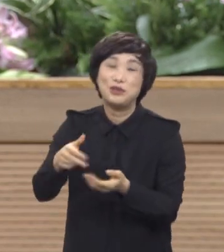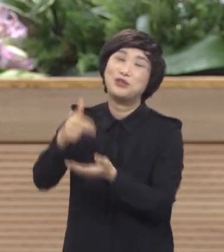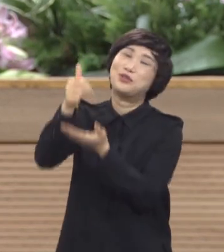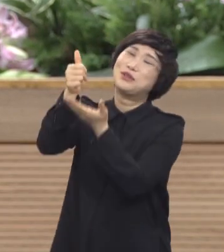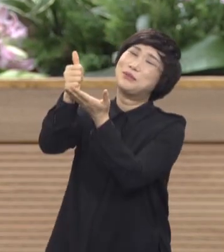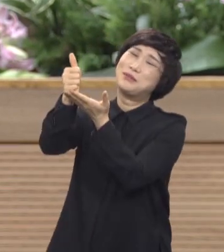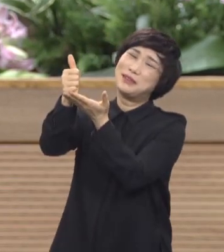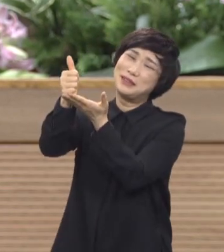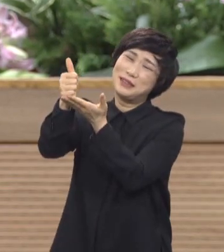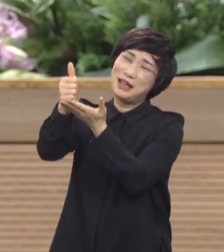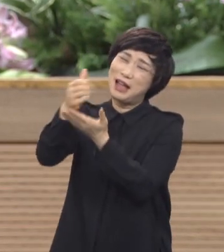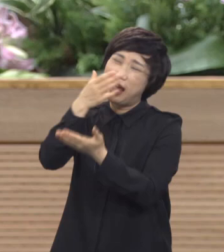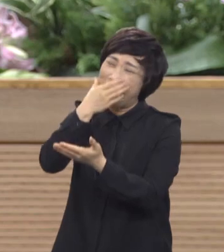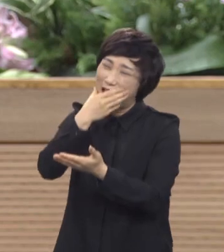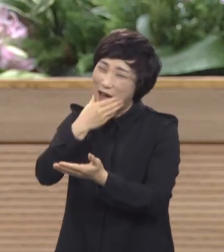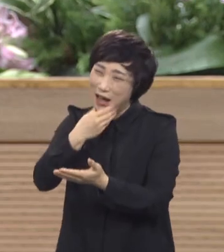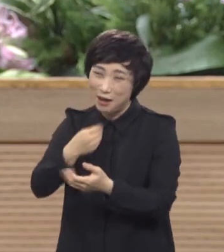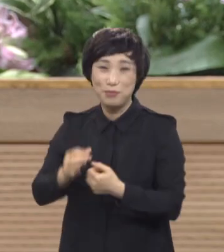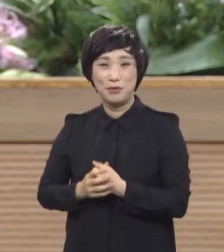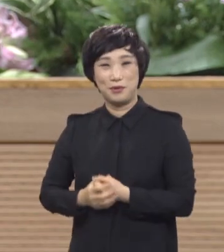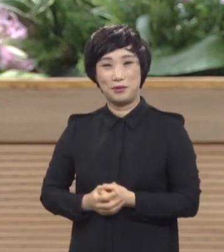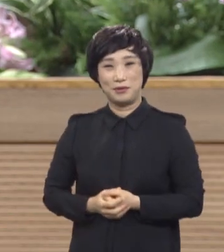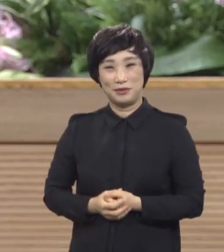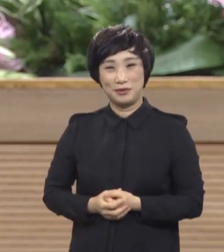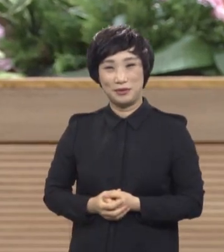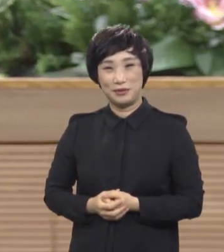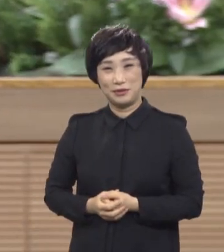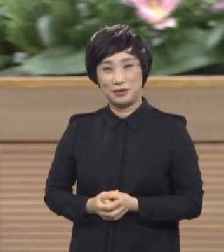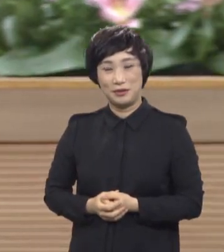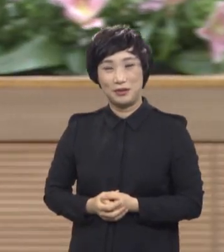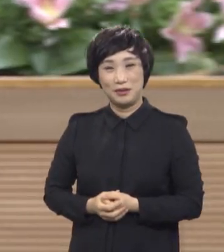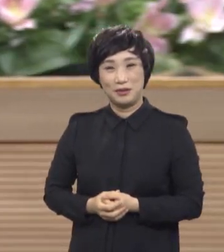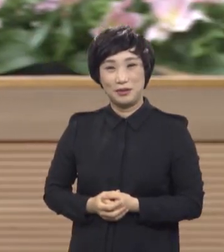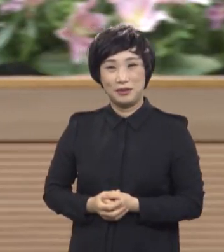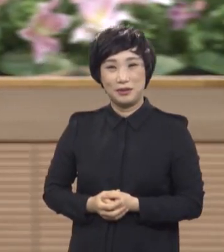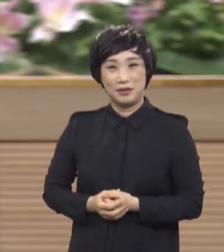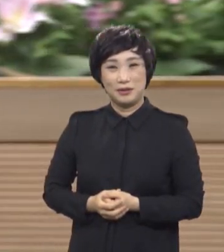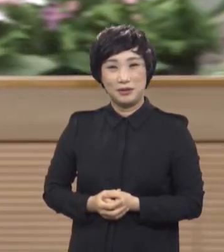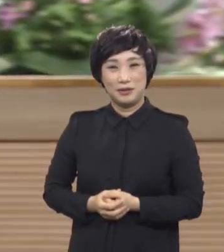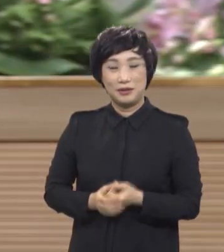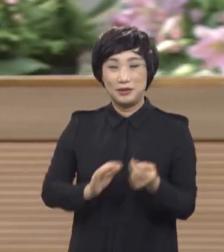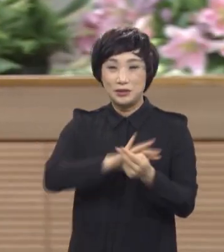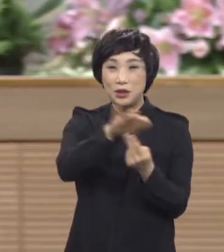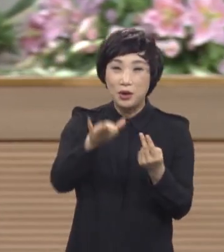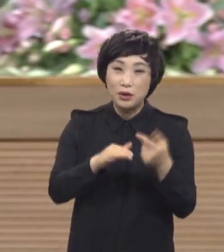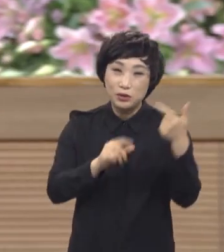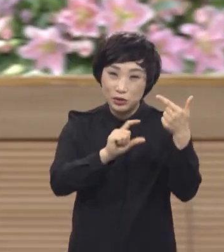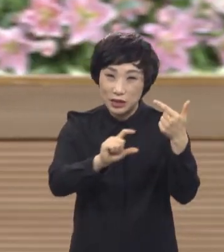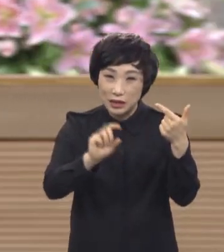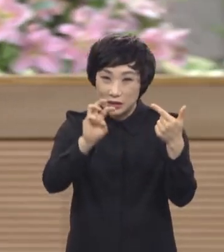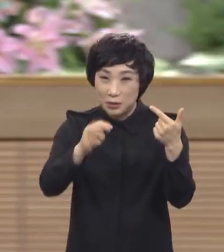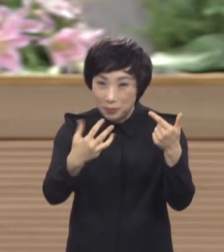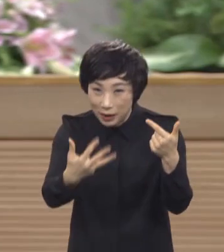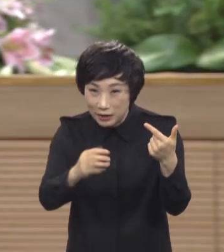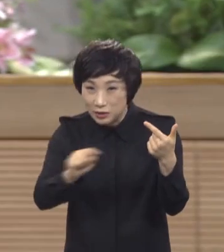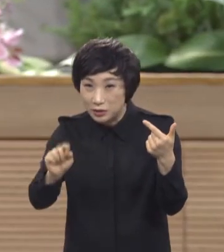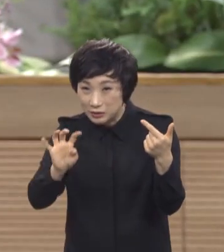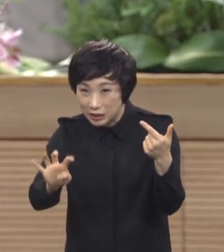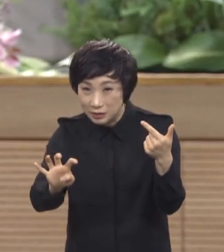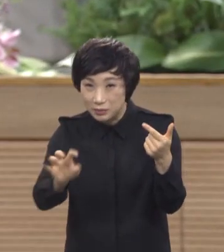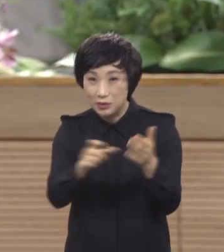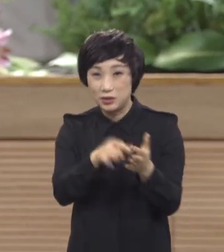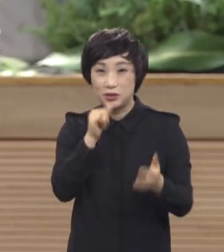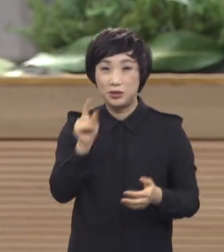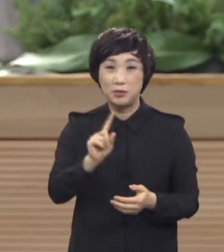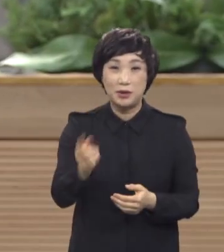행복하시다 그 말이야 그래서 요한복음 6장 38절로 40절에도